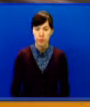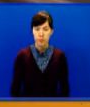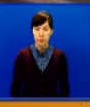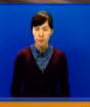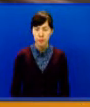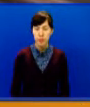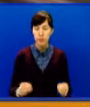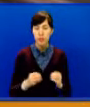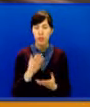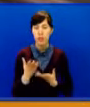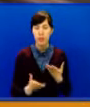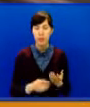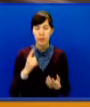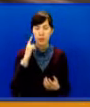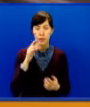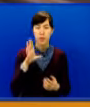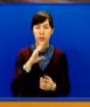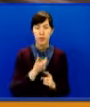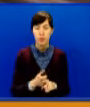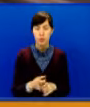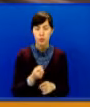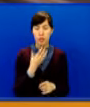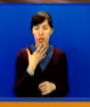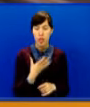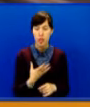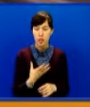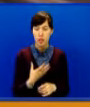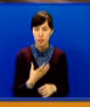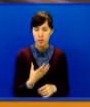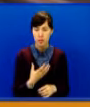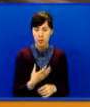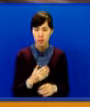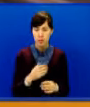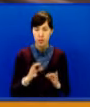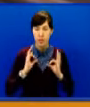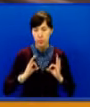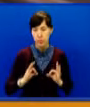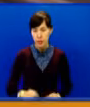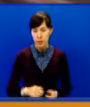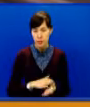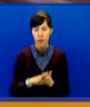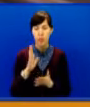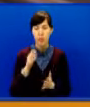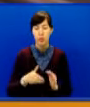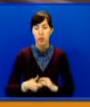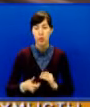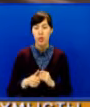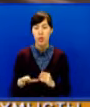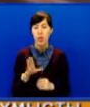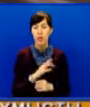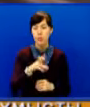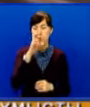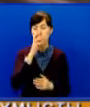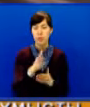қадамды өзіміз естіп қой, бәрі өте жағымды қадамдар. Мына прокуратураның таза болуына шақырып отыр. Бүкіл